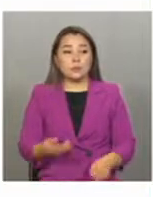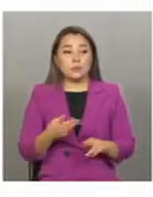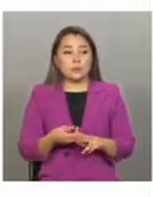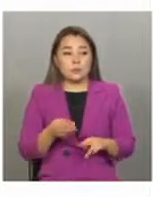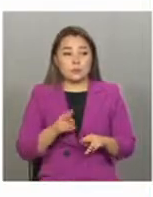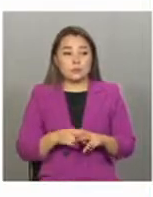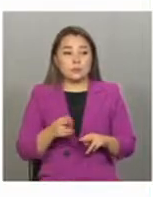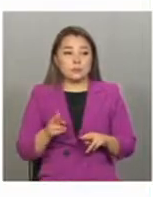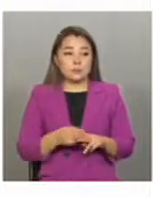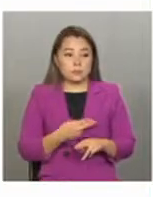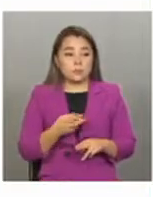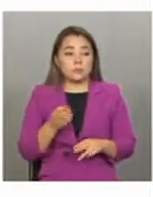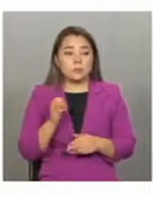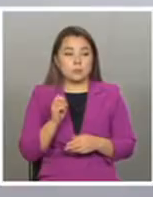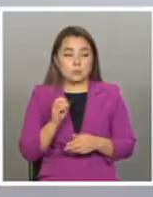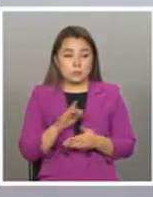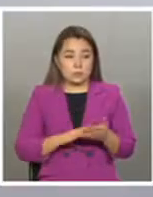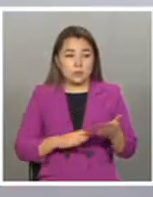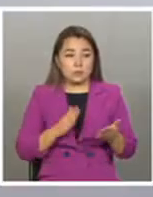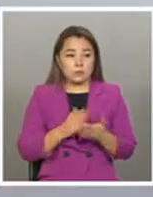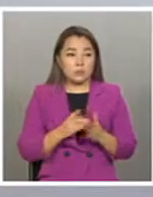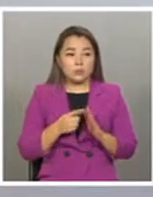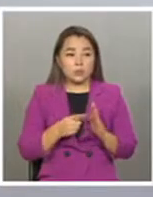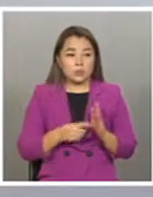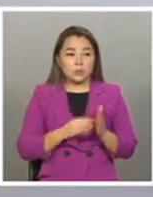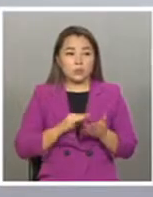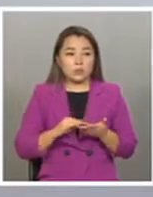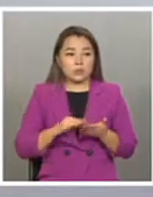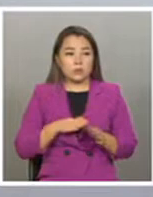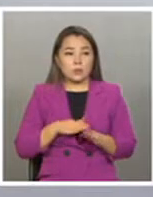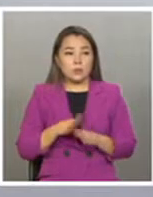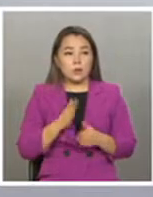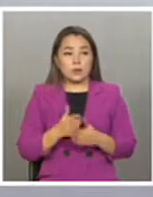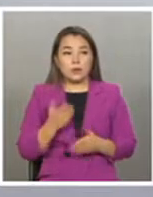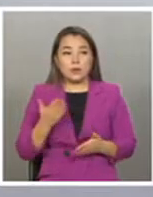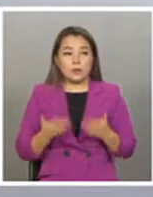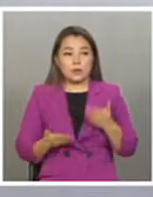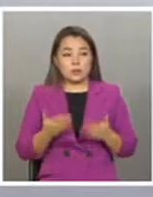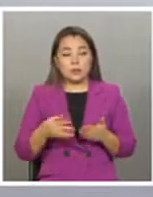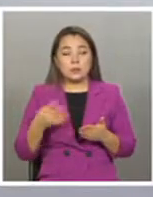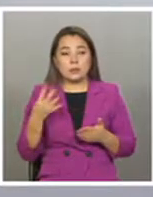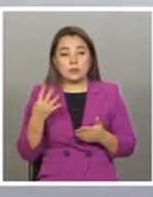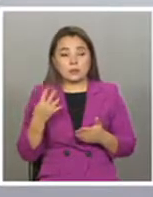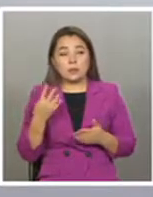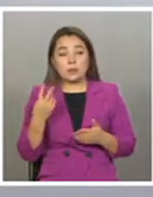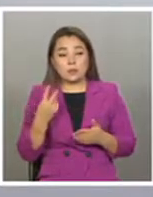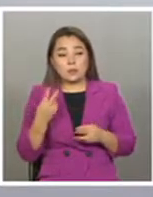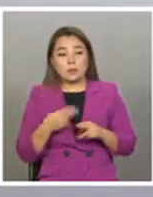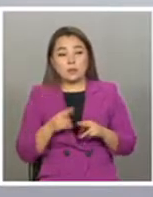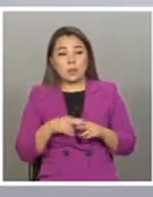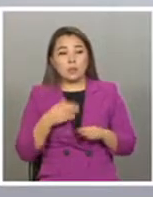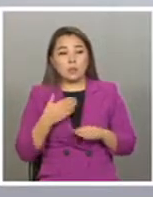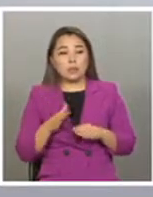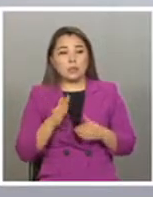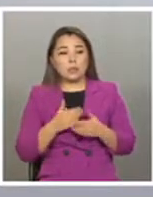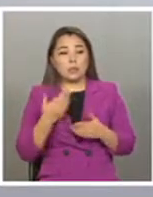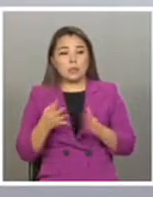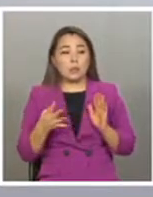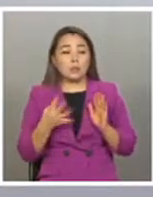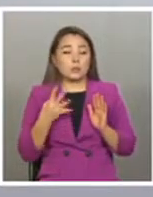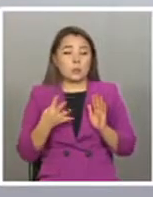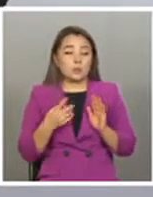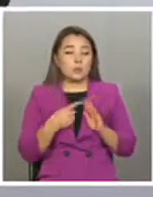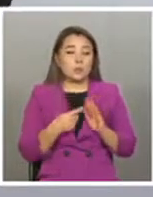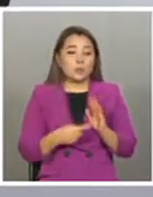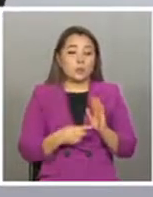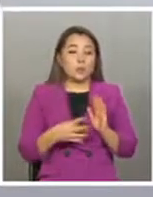шексіз жалғаса беретін бөлі орындалады. Ал егерде екінші бөлшектің алымындағы 4 санын 9-ға бөлетін